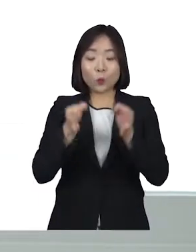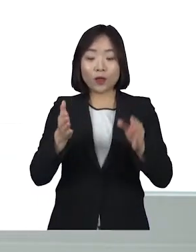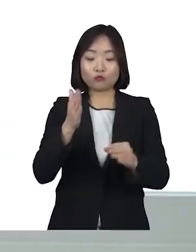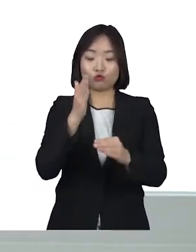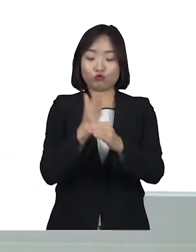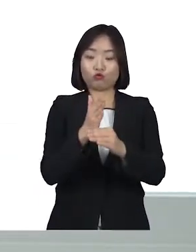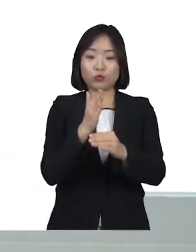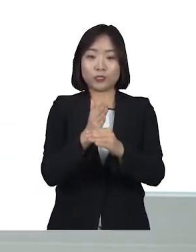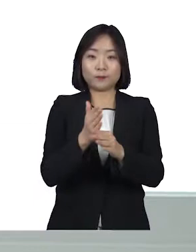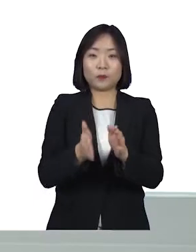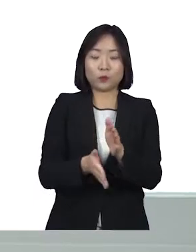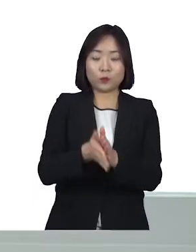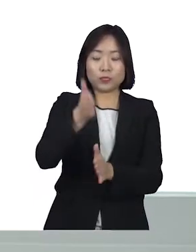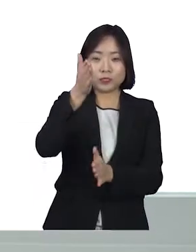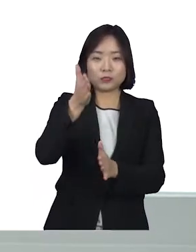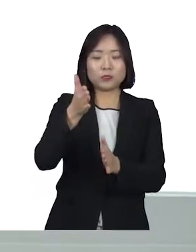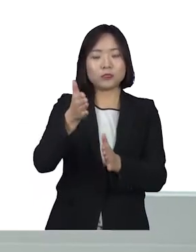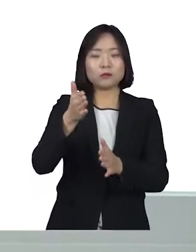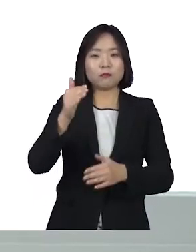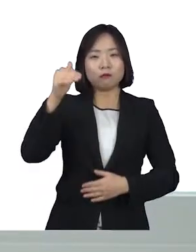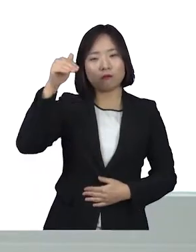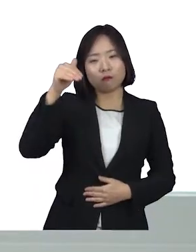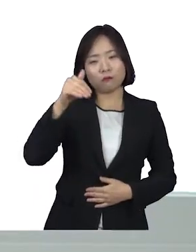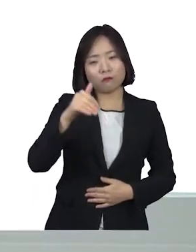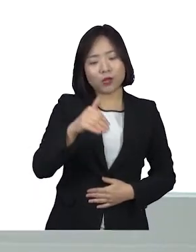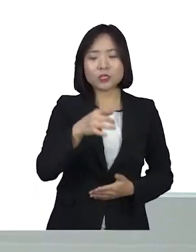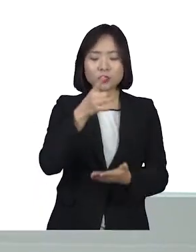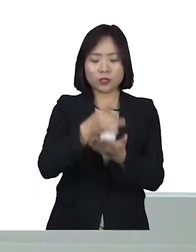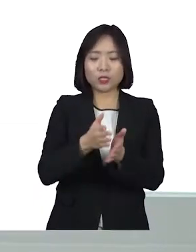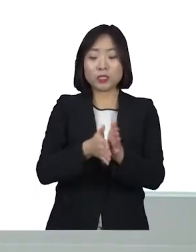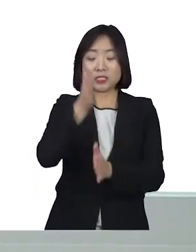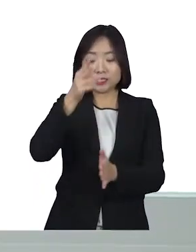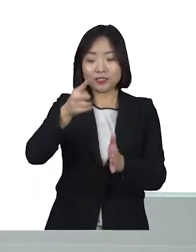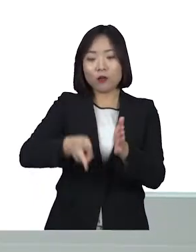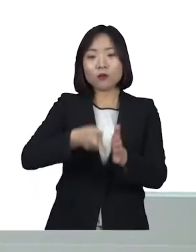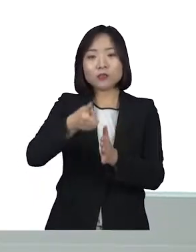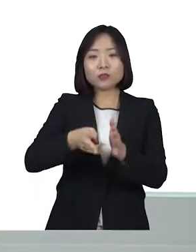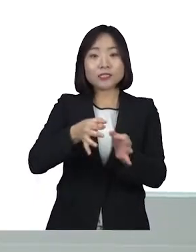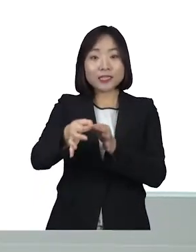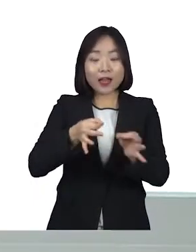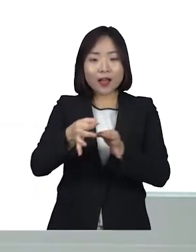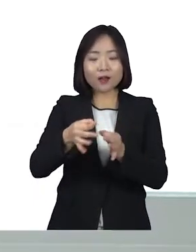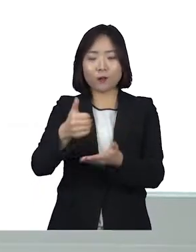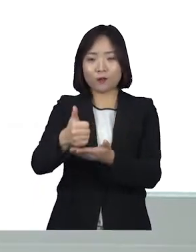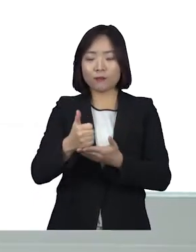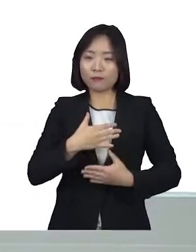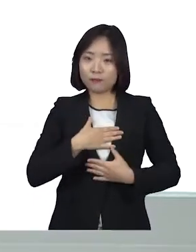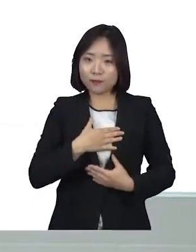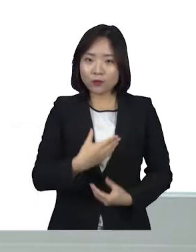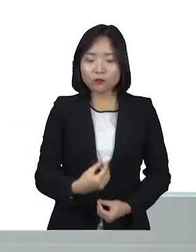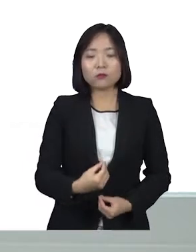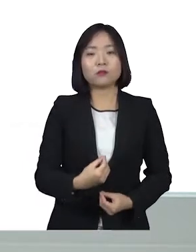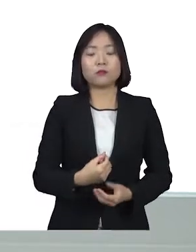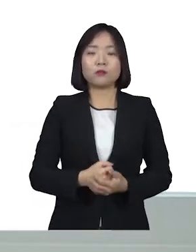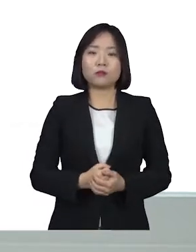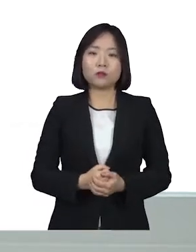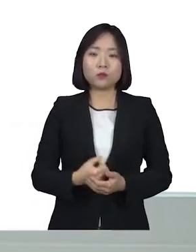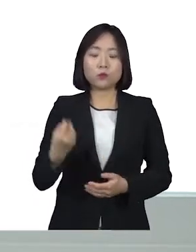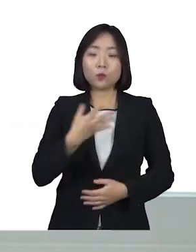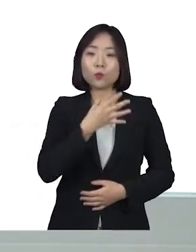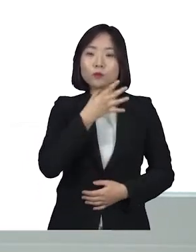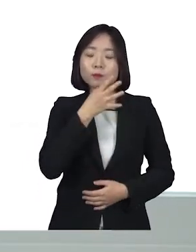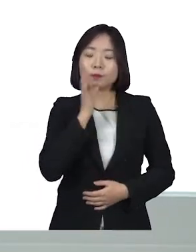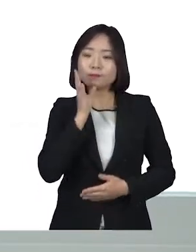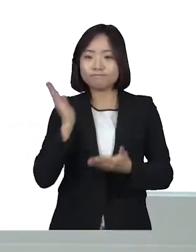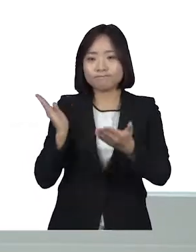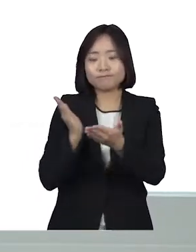공동화로 인해 침체기를 걷고 있는 우리 천안 역전시장에 고객 편의 및 향인단합뿐만 아니라 실버